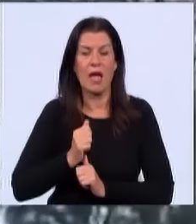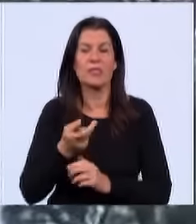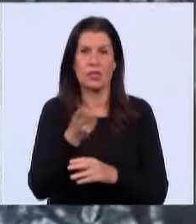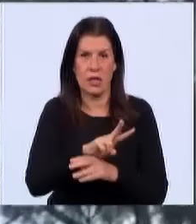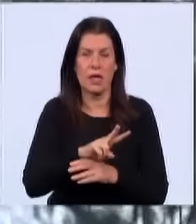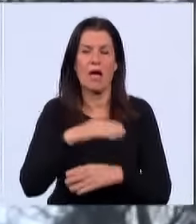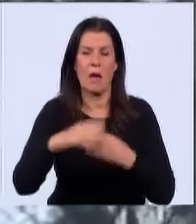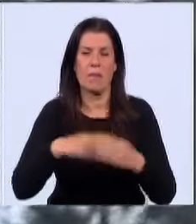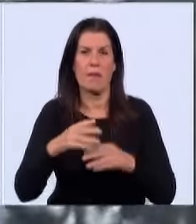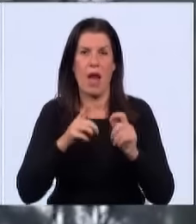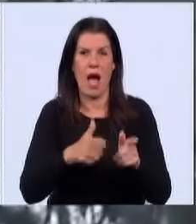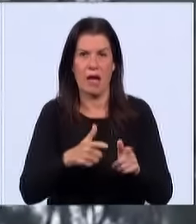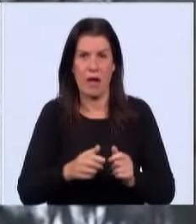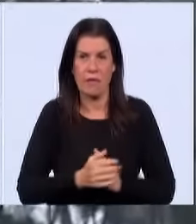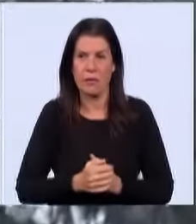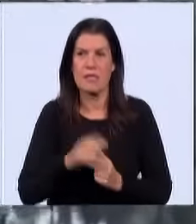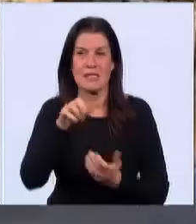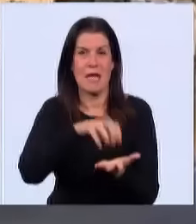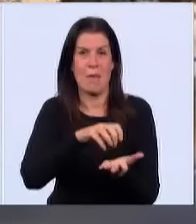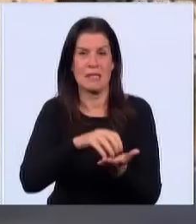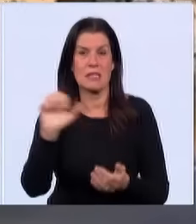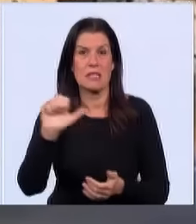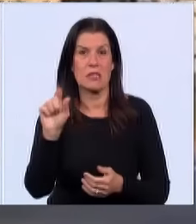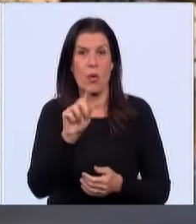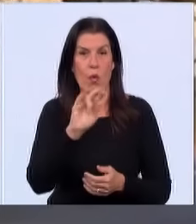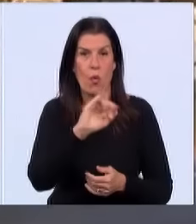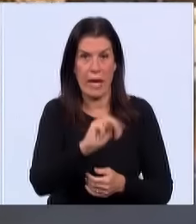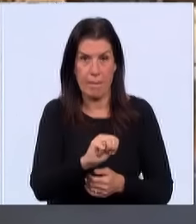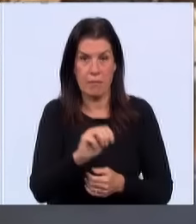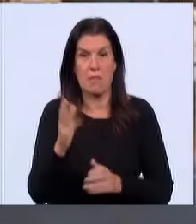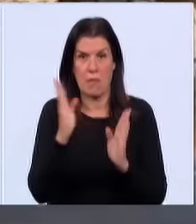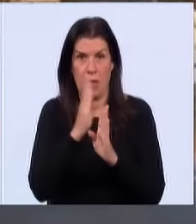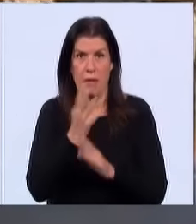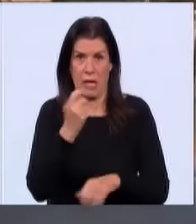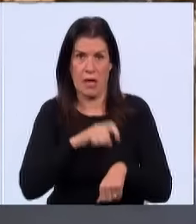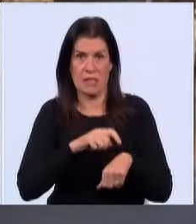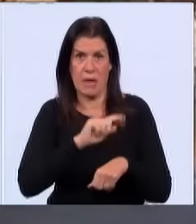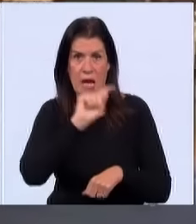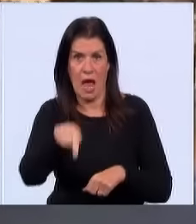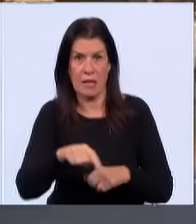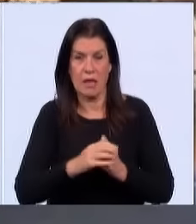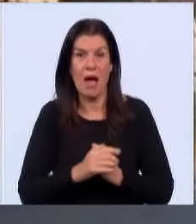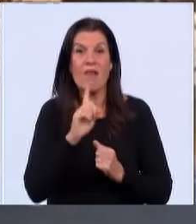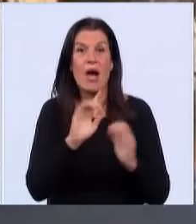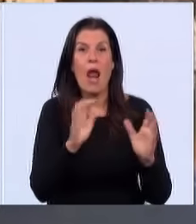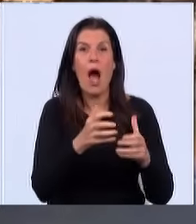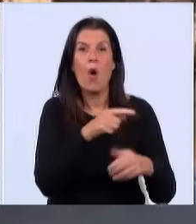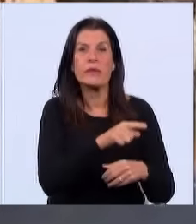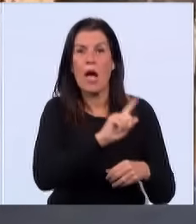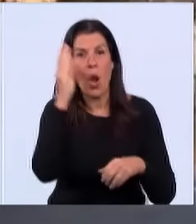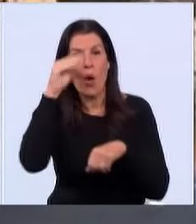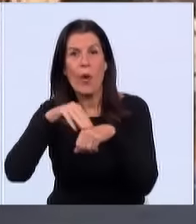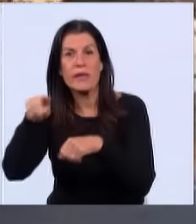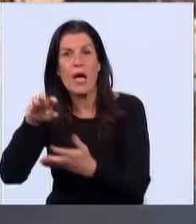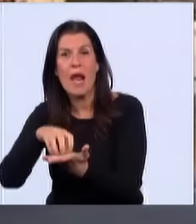בסיס פיקוד העורף באורים. המחבלים לוקח קצת זמן להגיע לכאן. אבל האוגדה לא דיווחה לבסיס על חדירת המחבלים המשמעותית, והחיילים